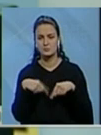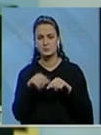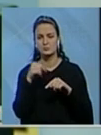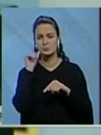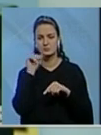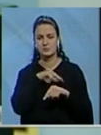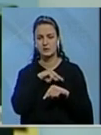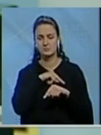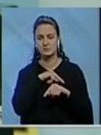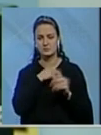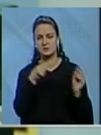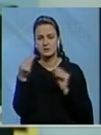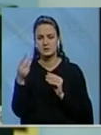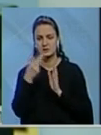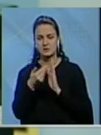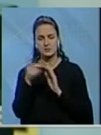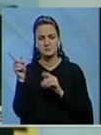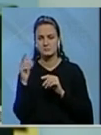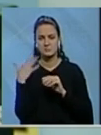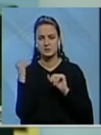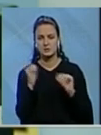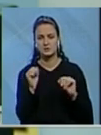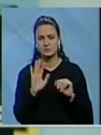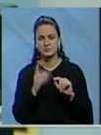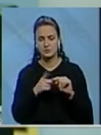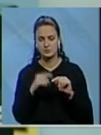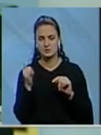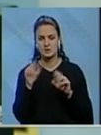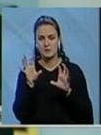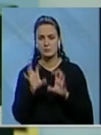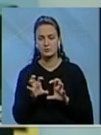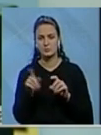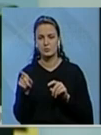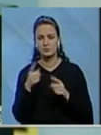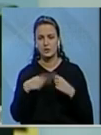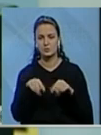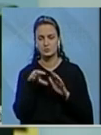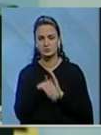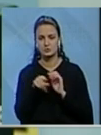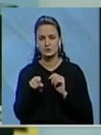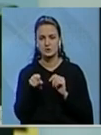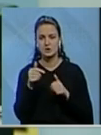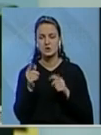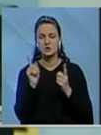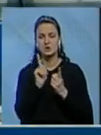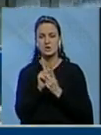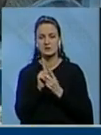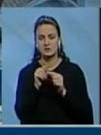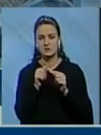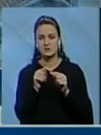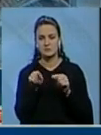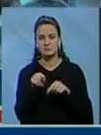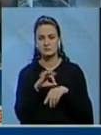პარლამენტში წარადგინა, მხარი არ დაუჭირა, იმყოფებიან უკვე საკანონმდებლო ორგანოში. შეხვედრის ინიციატორი არის ბიძინა გეგიძე და